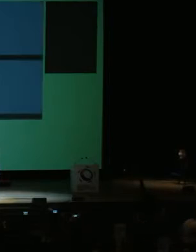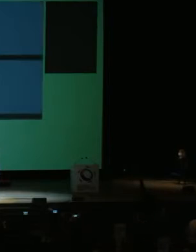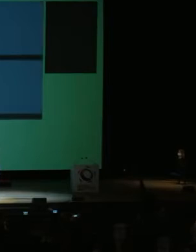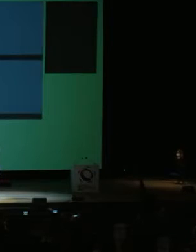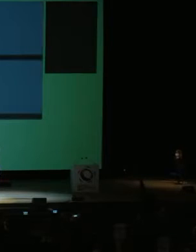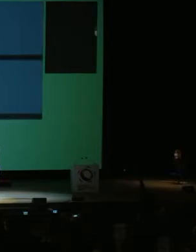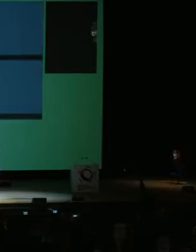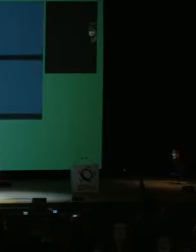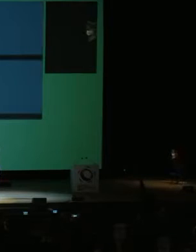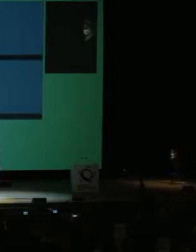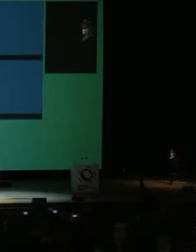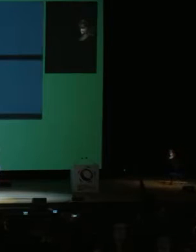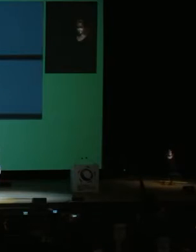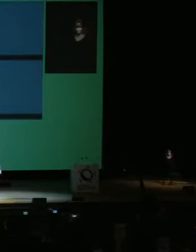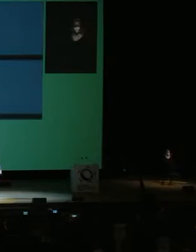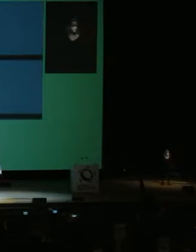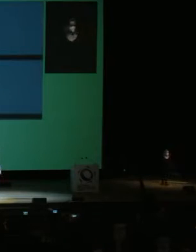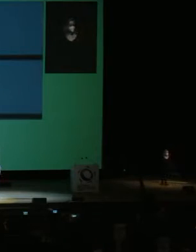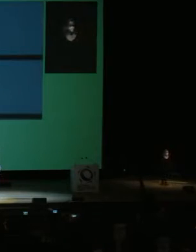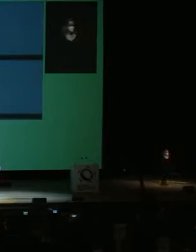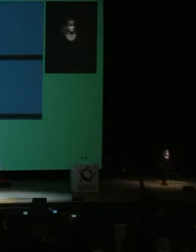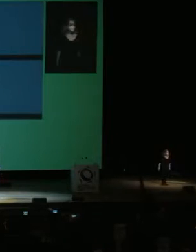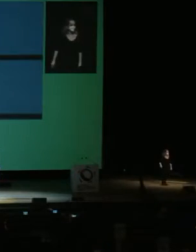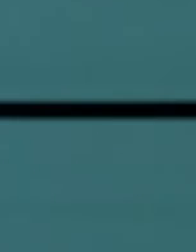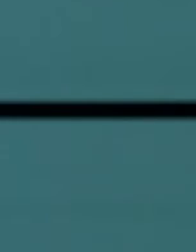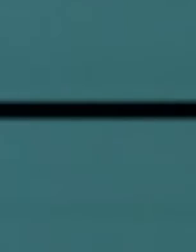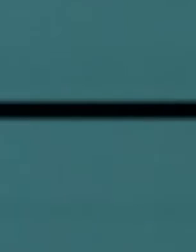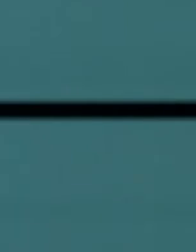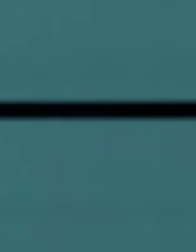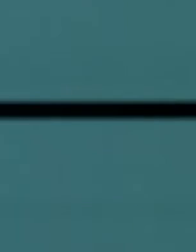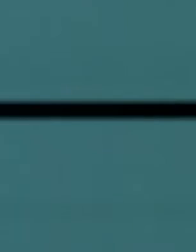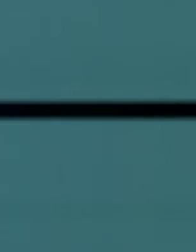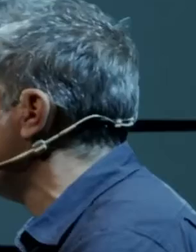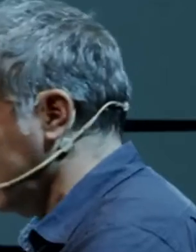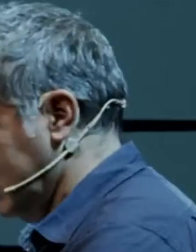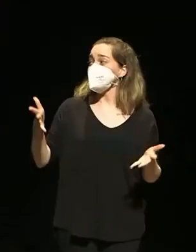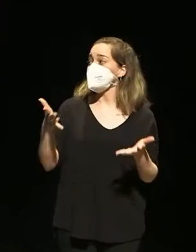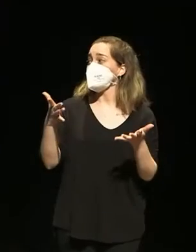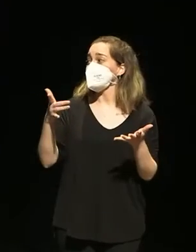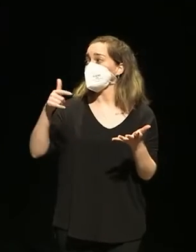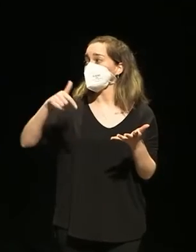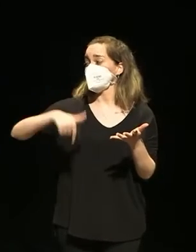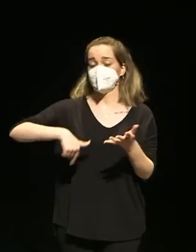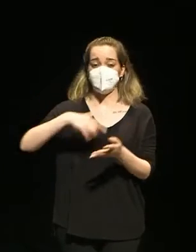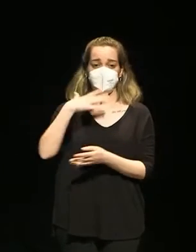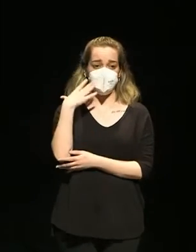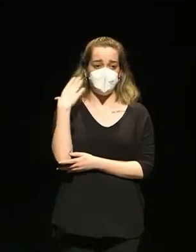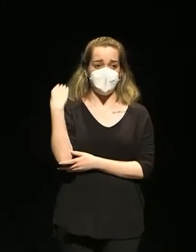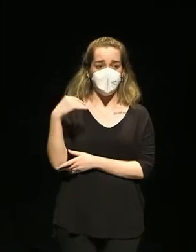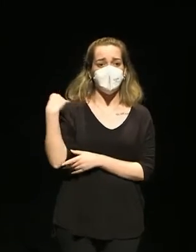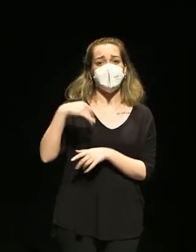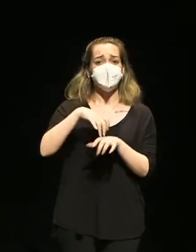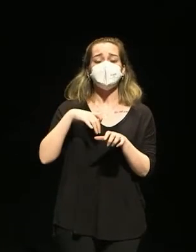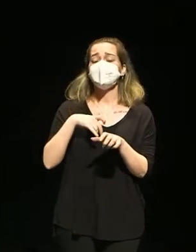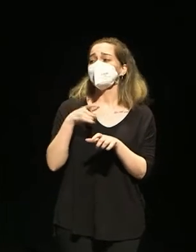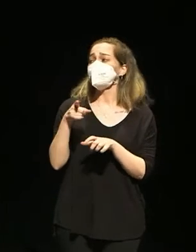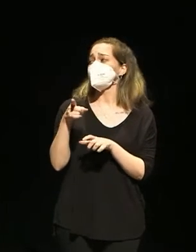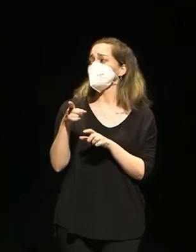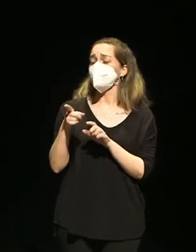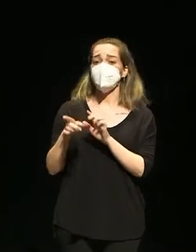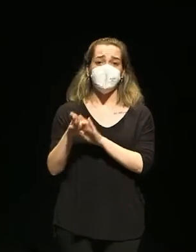Très bien, merci. C'est encourageux. On a la jeunesse, tenemos jóvenes. A choc, ça continue.